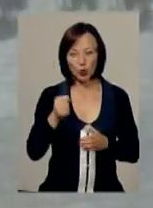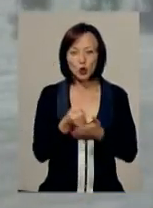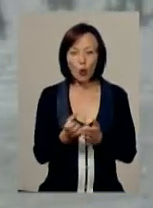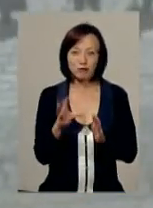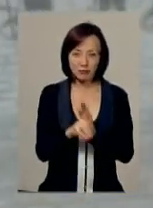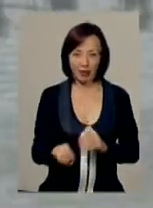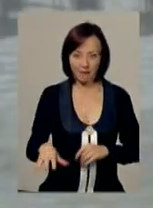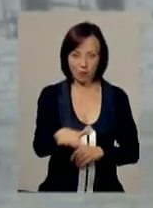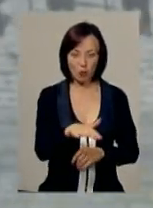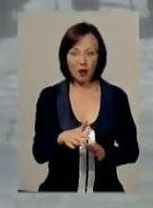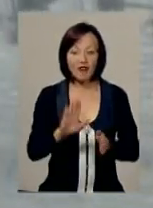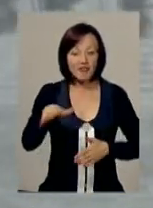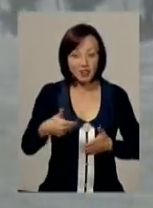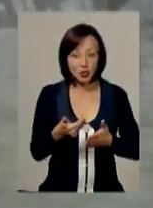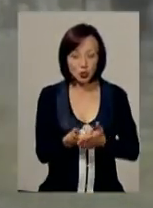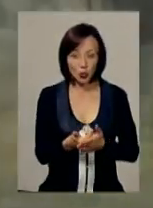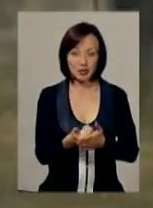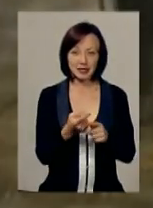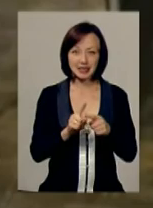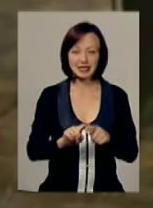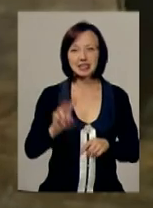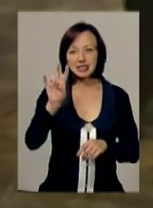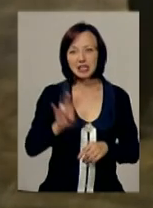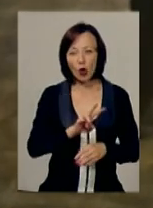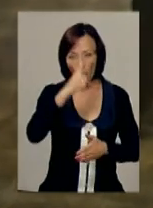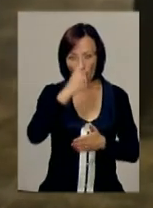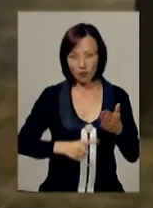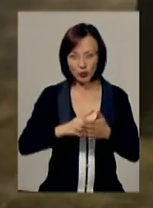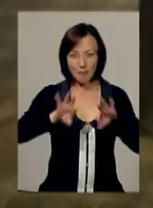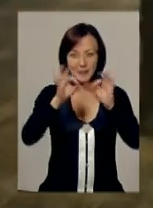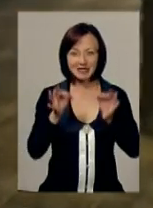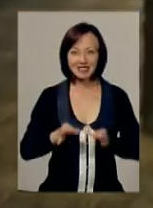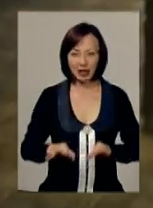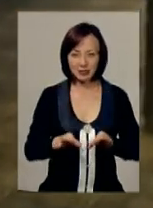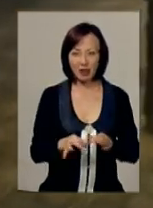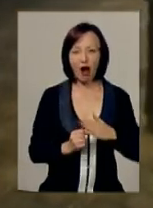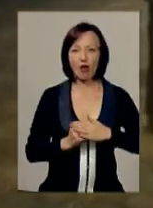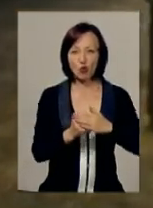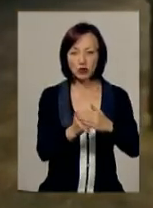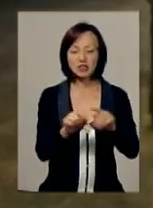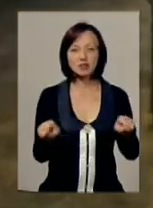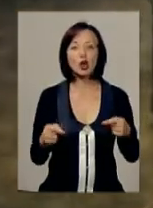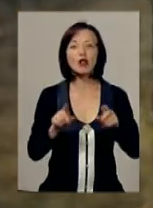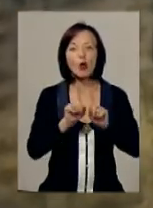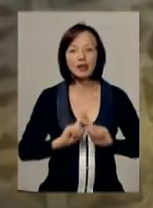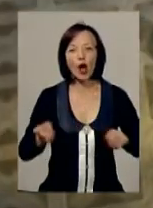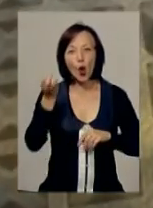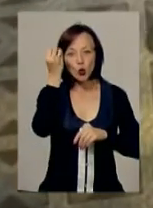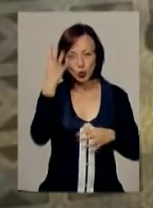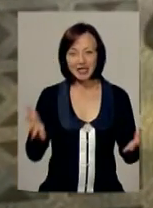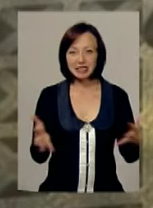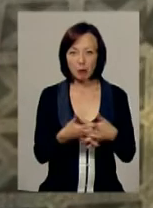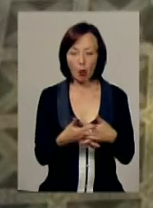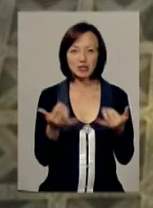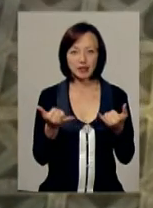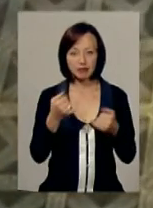простору. Відтоді грецькі церковно-мистецькі канони та освіта, нашаровуючись на слов'янський світогляд, створили оригінальний культурний симбіоз, нині